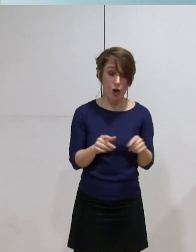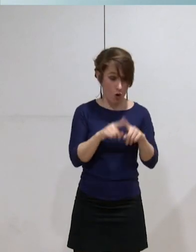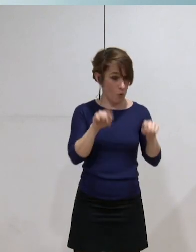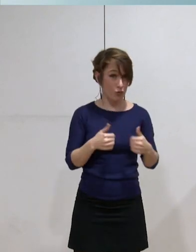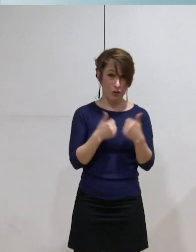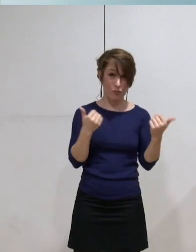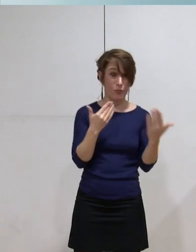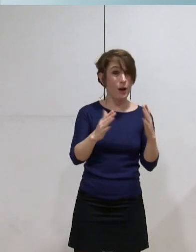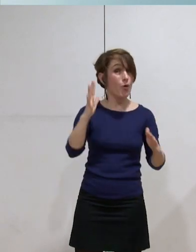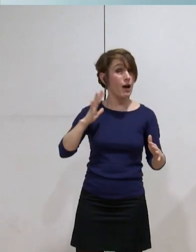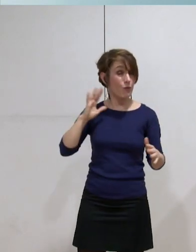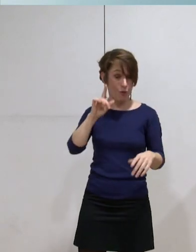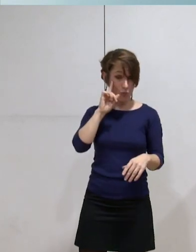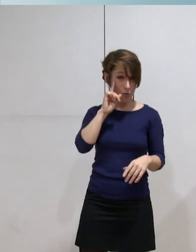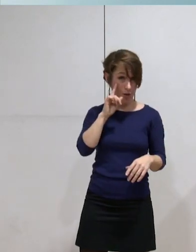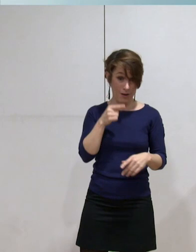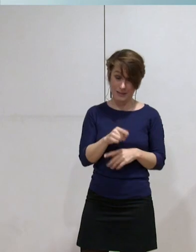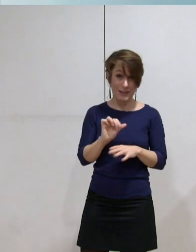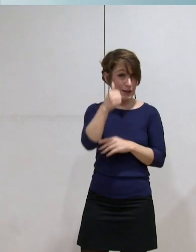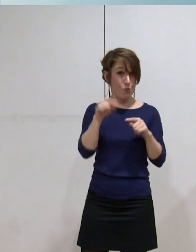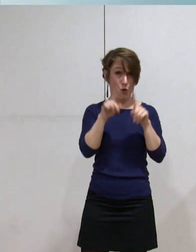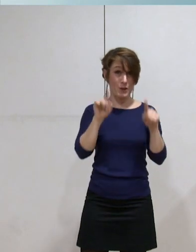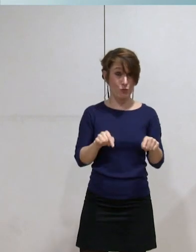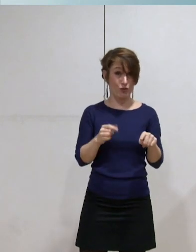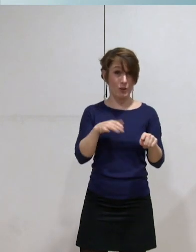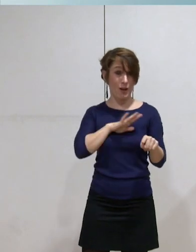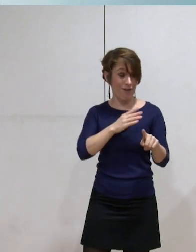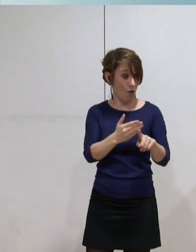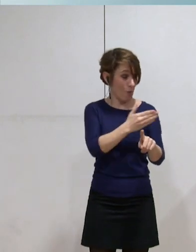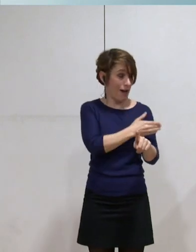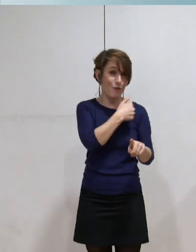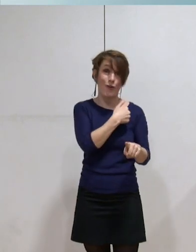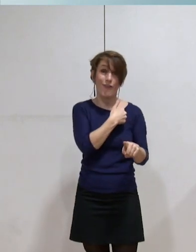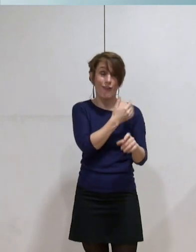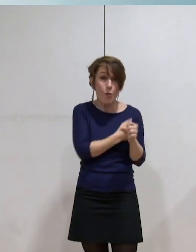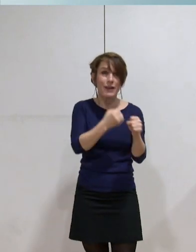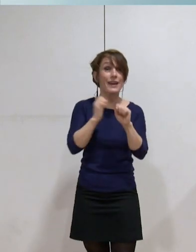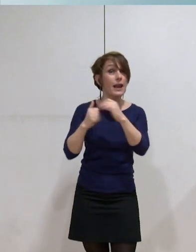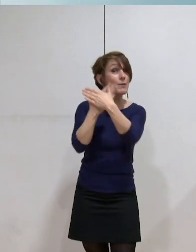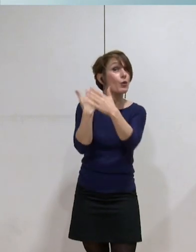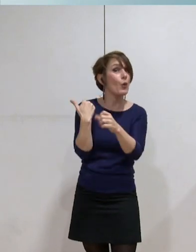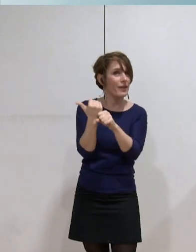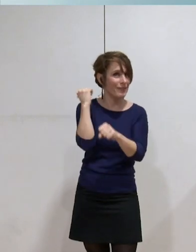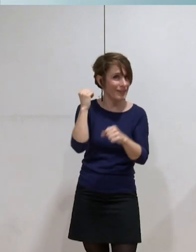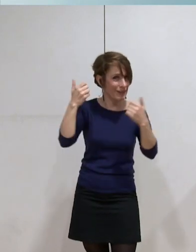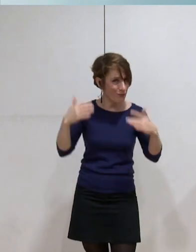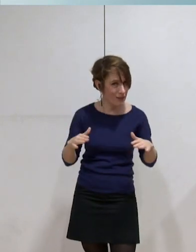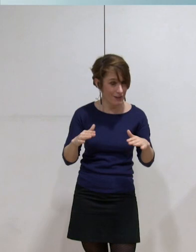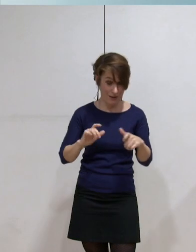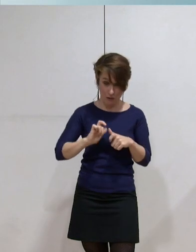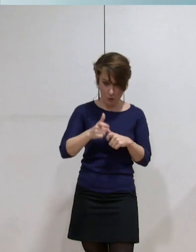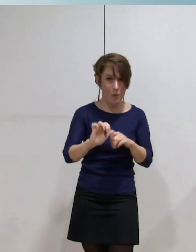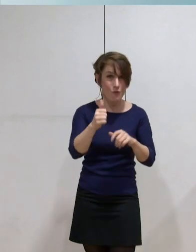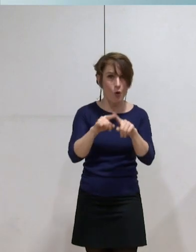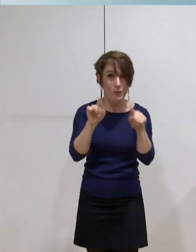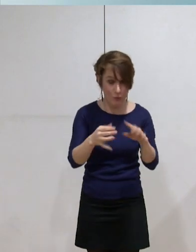premier budget après la l'étape majeure qui a été la création de la métropole également parce que